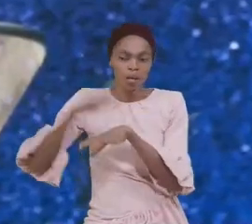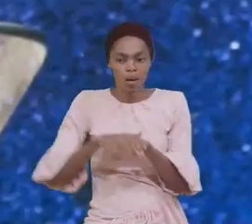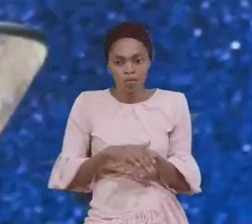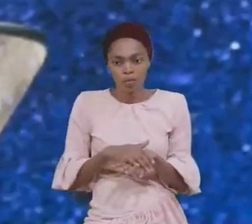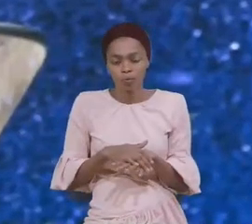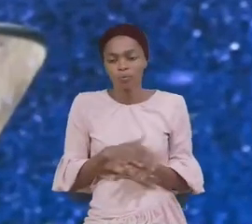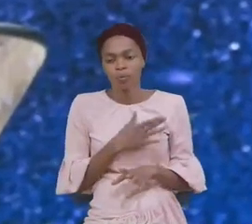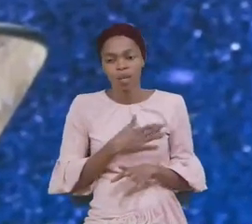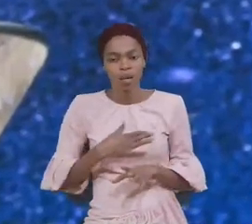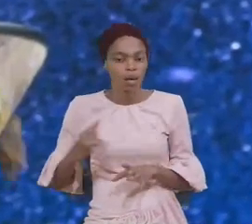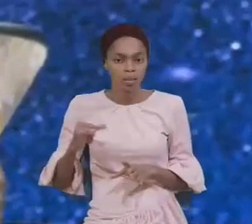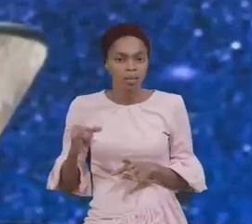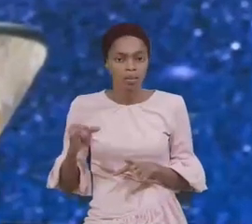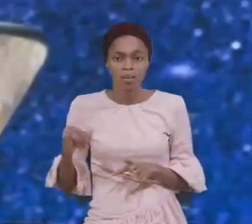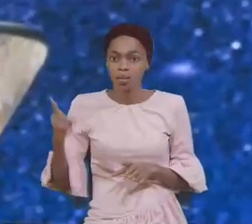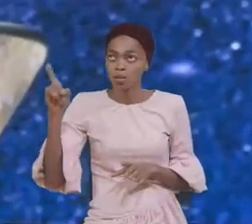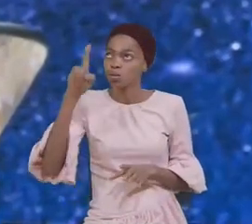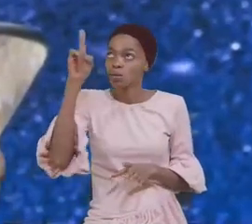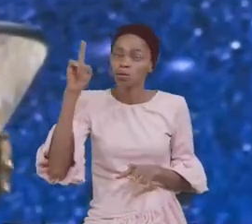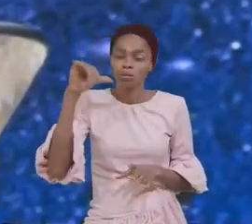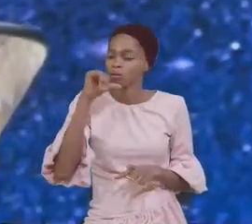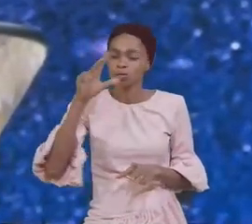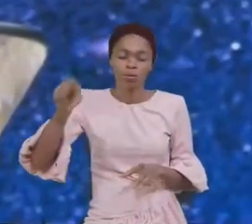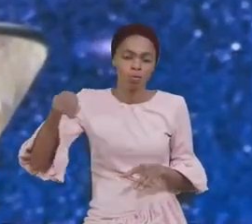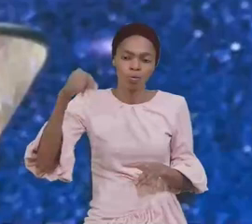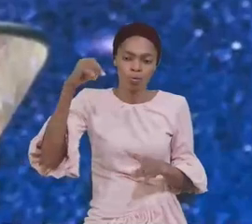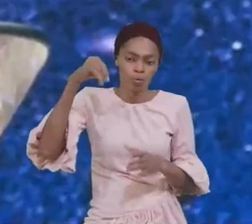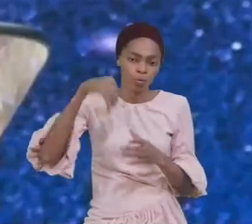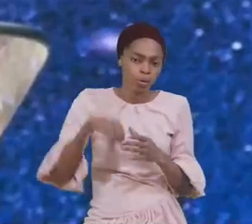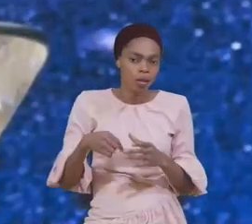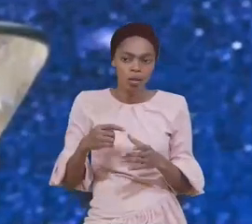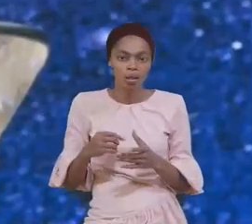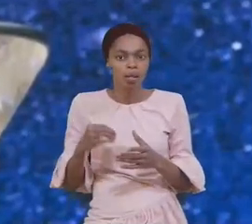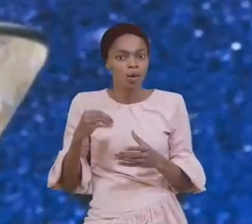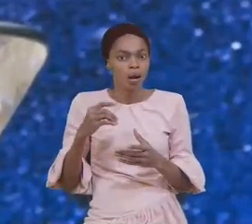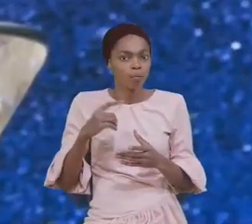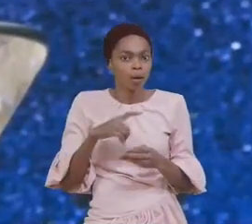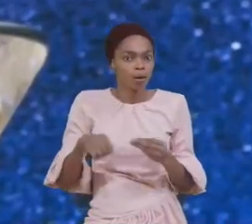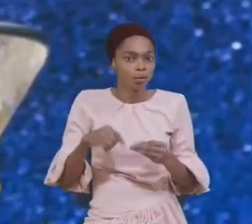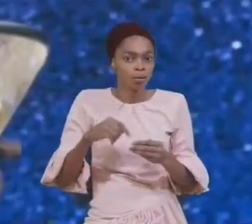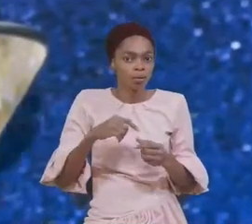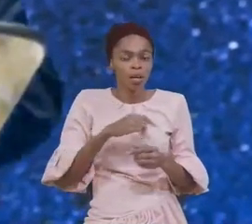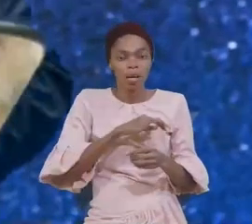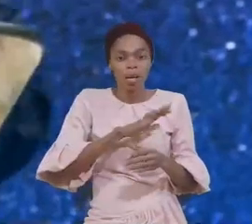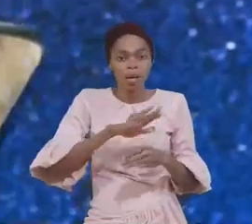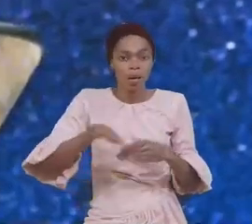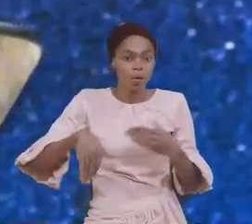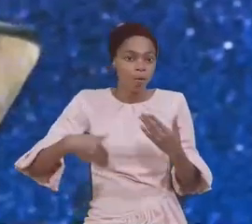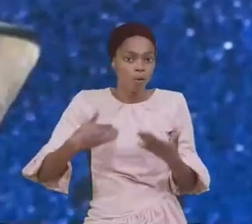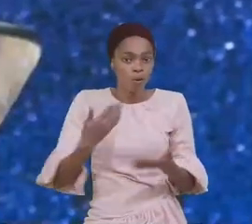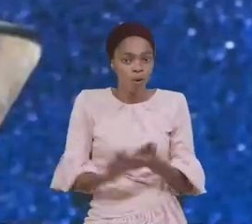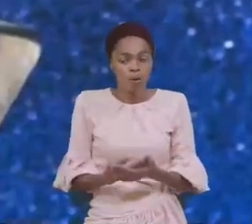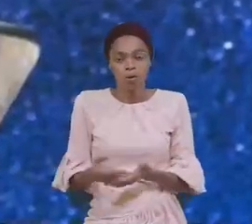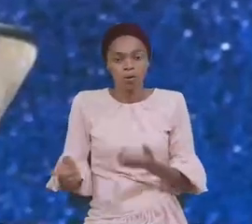point de se coucher presque tout un jour. Tout un jour. Le